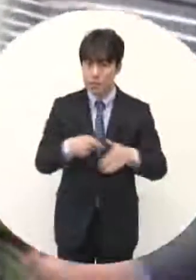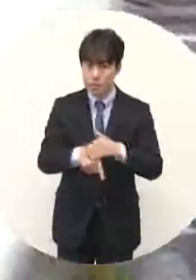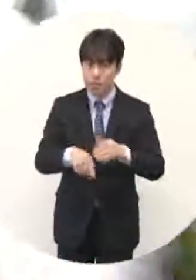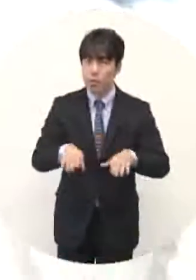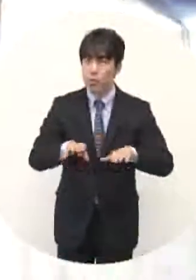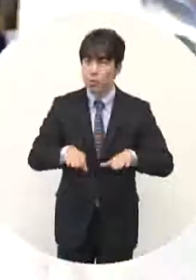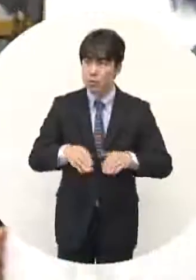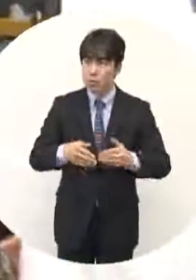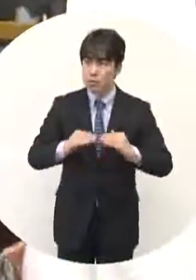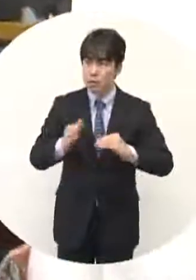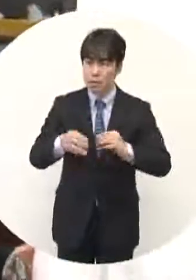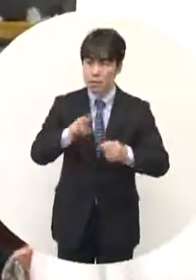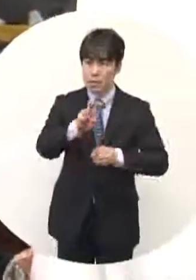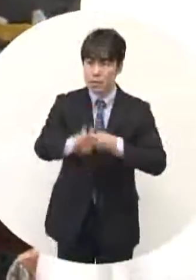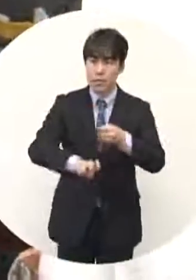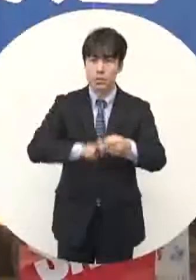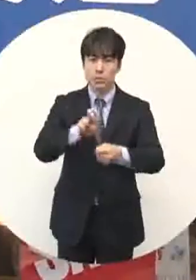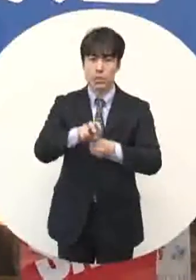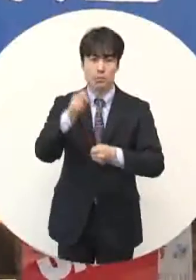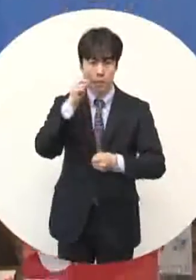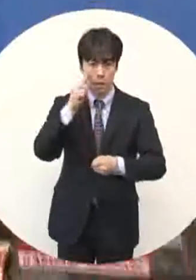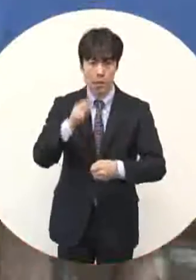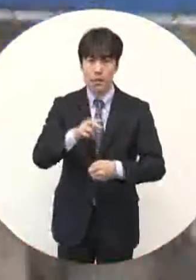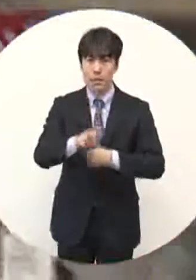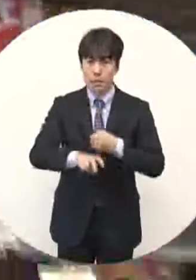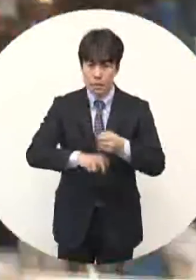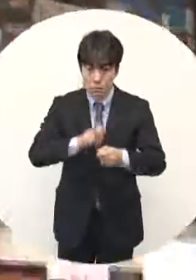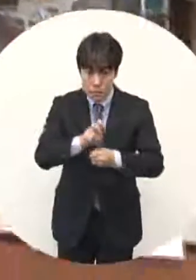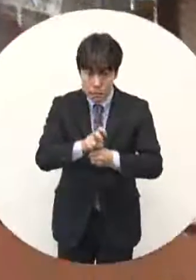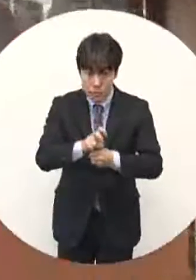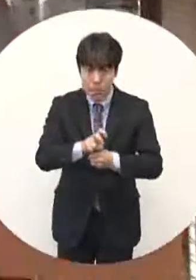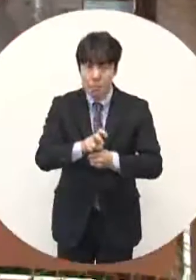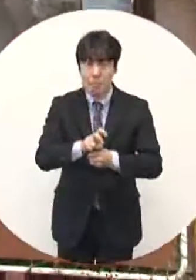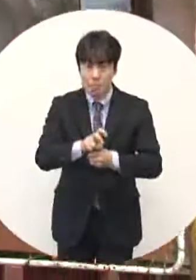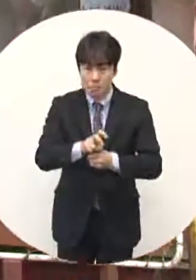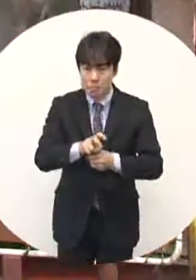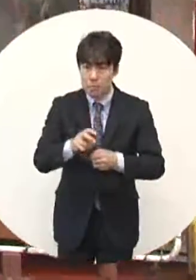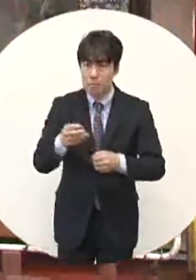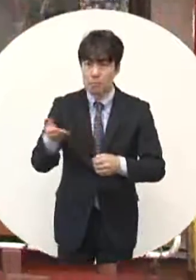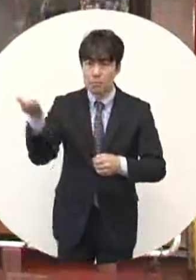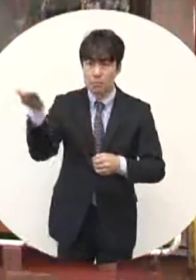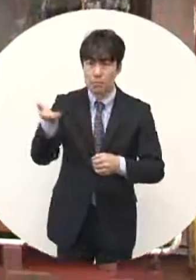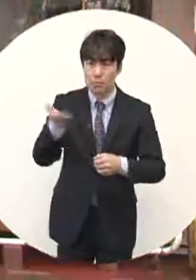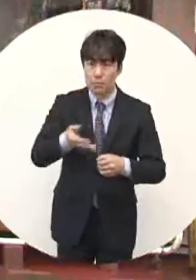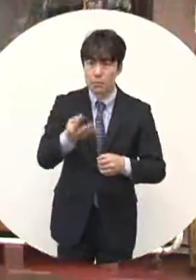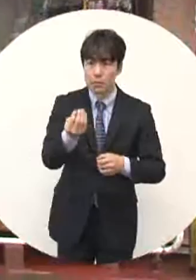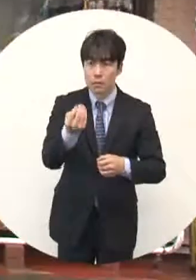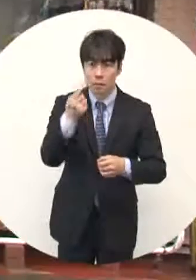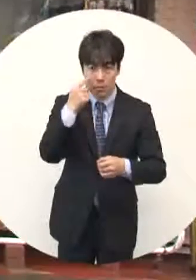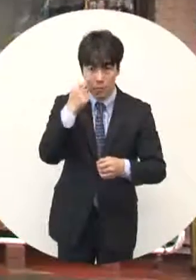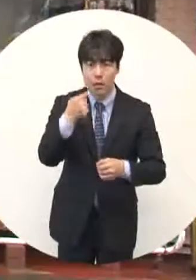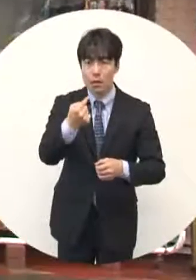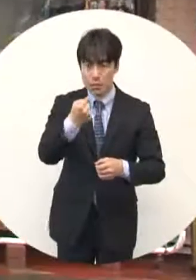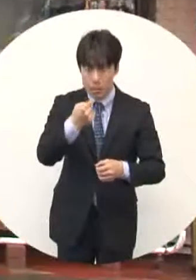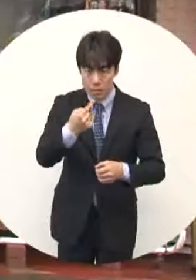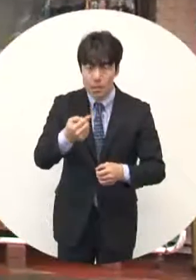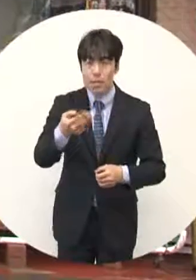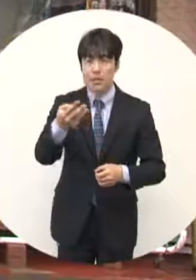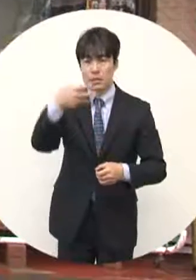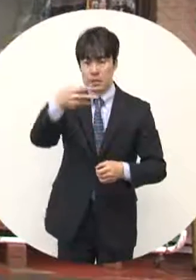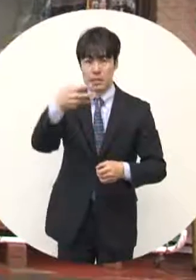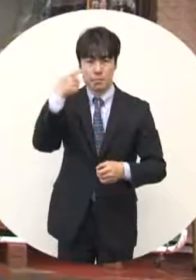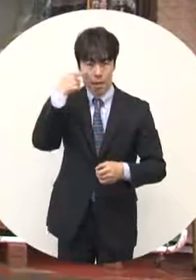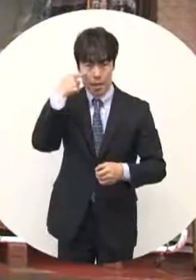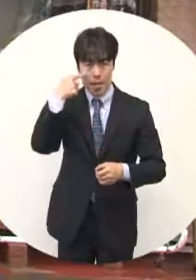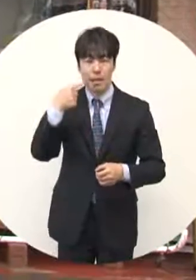で20年になります。 20年、 はい、 って言いますと何代目になるんですか。 私でちょっと3代目になりまして、はい、す